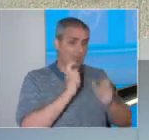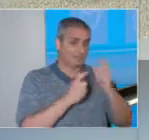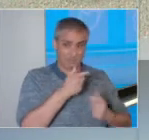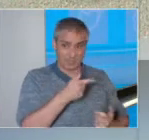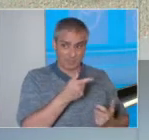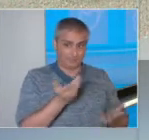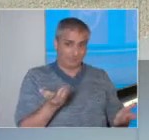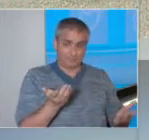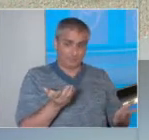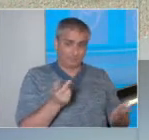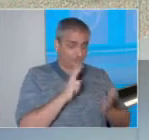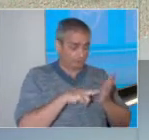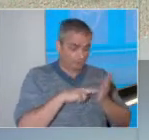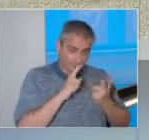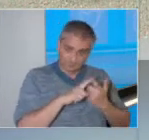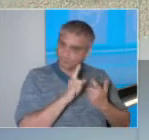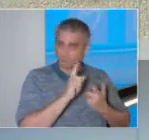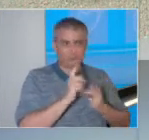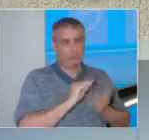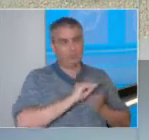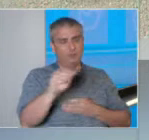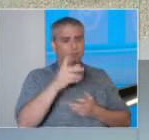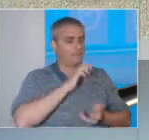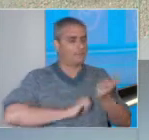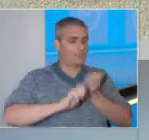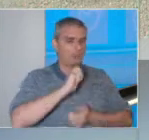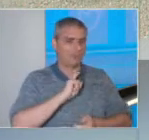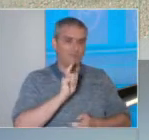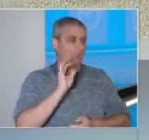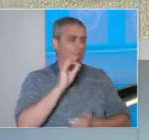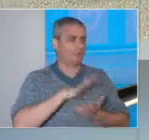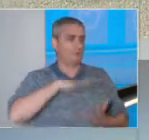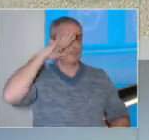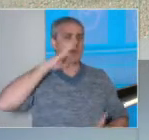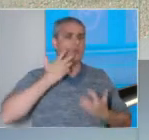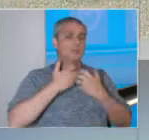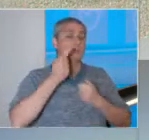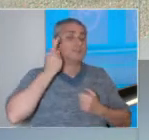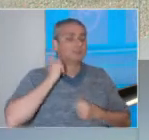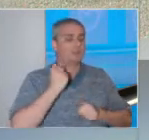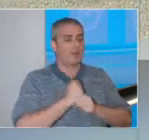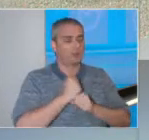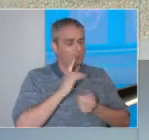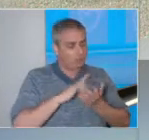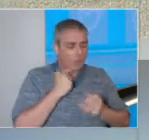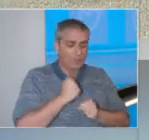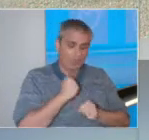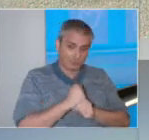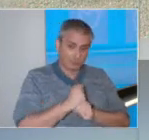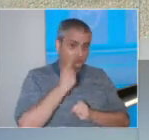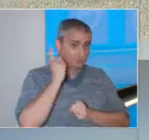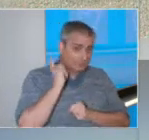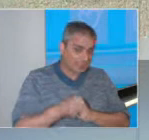לאזרחים, שהמיסים לא ילכו לבירוקרטיה ולא ילכו לניפוח מנגנונים. הם צריכים לייצר מקומות עבודה.